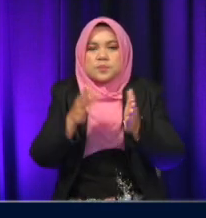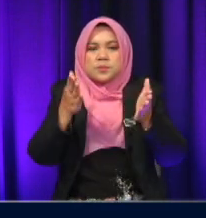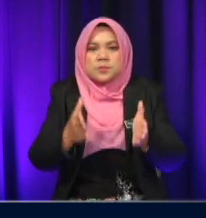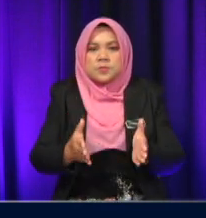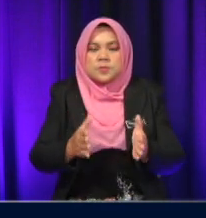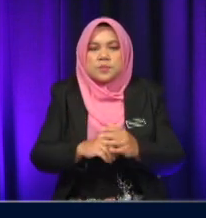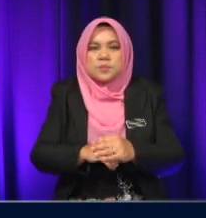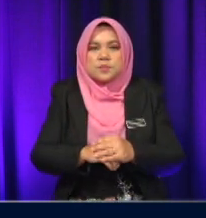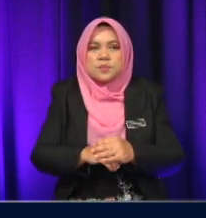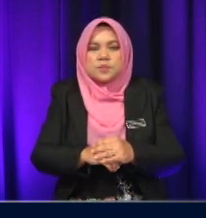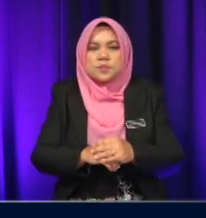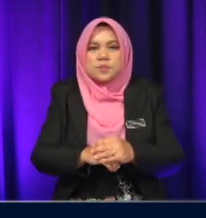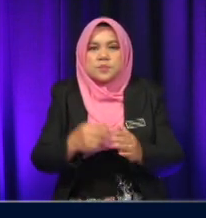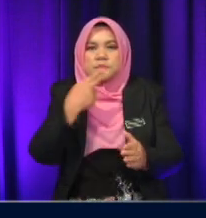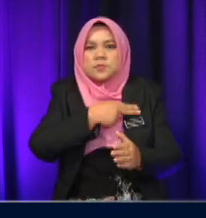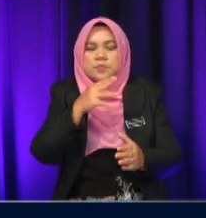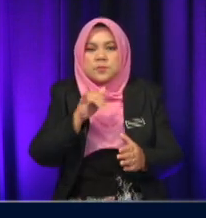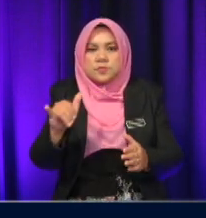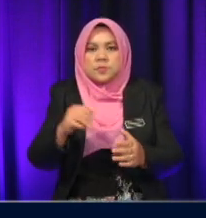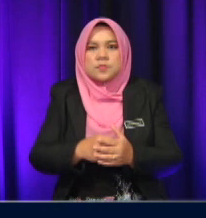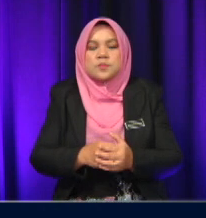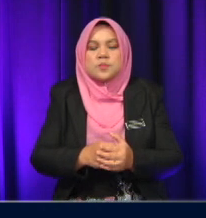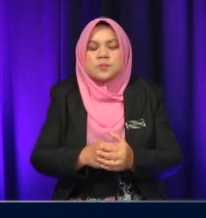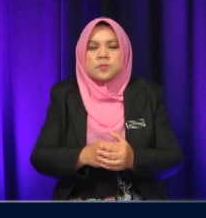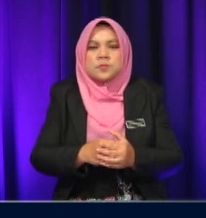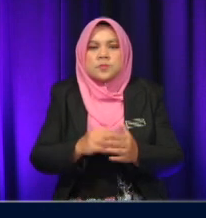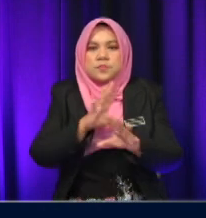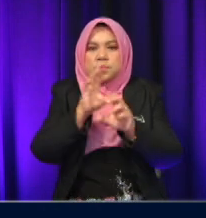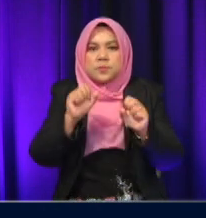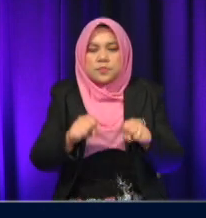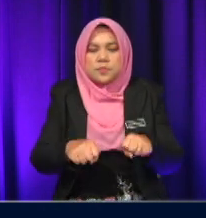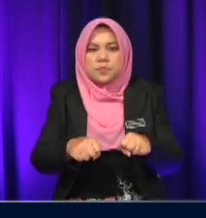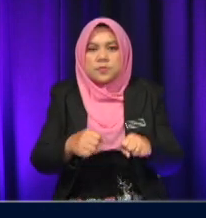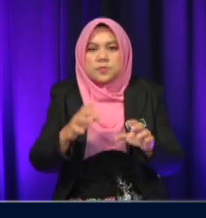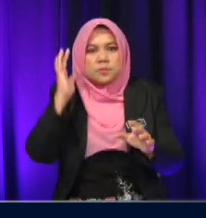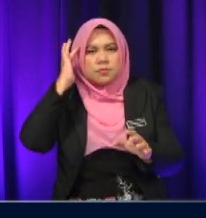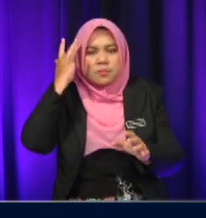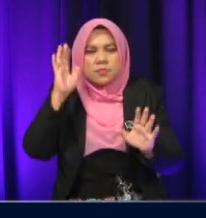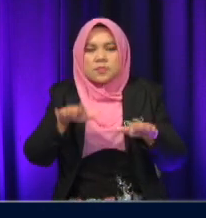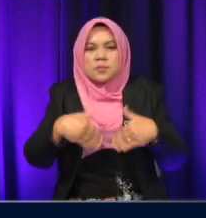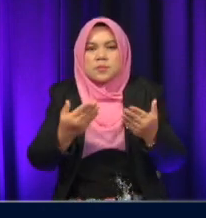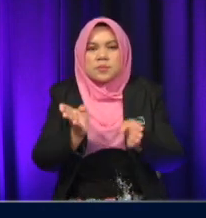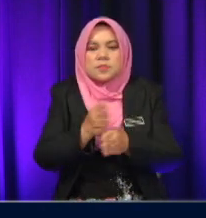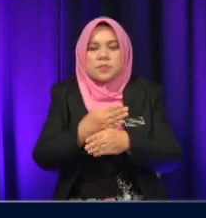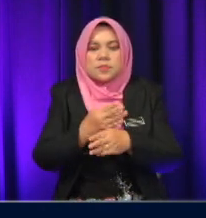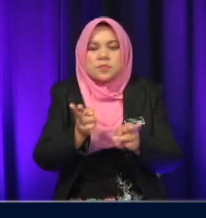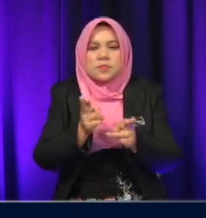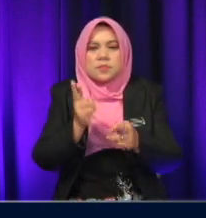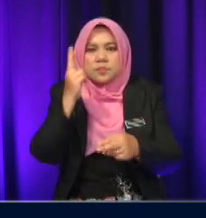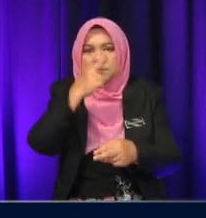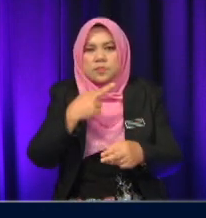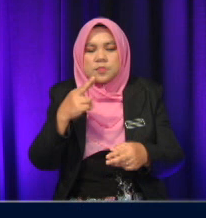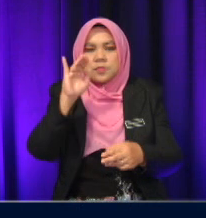tak boleh ini nak. Ini ialah hasilnya produknya. Imagine kan. Tak boleh nak tahu macam mana agaknya rupa bentuk dia. Rupa